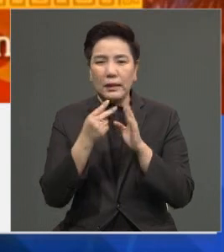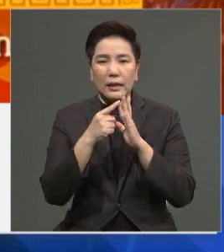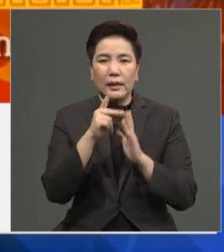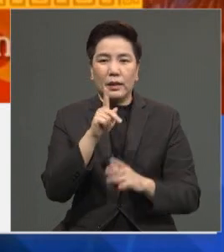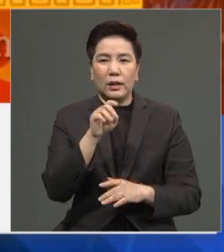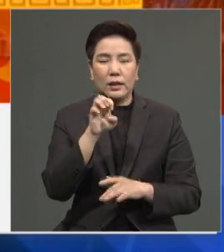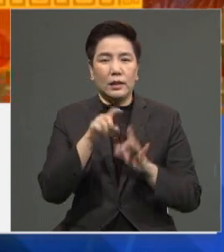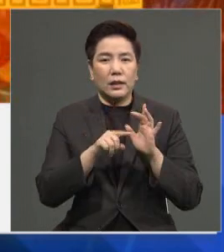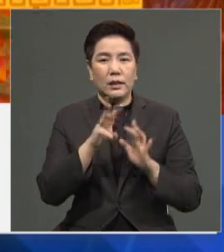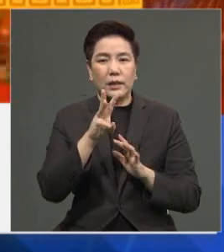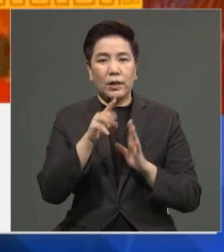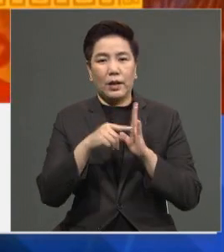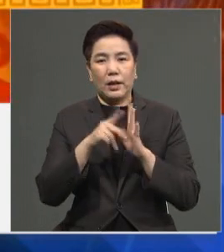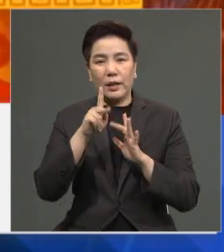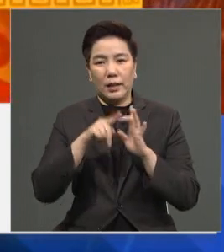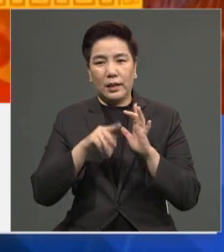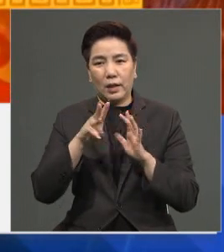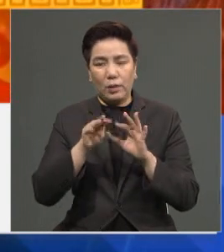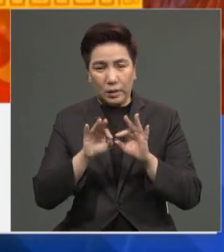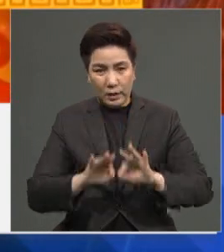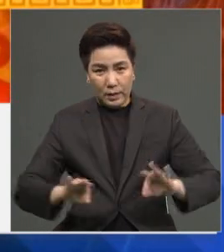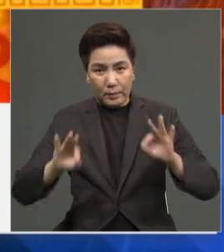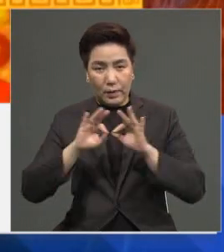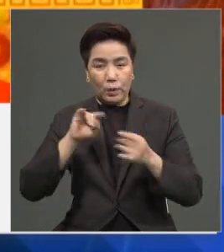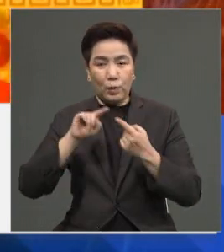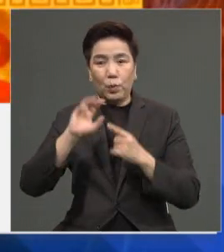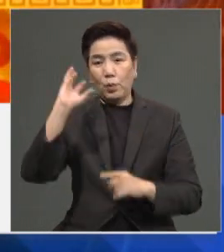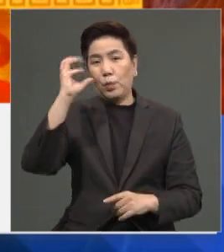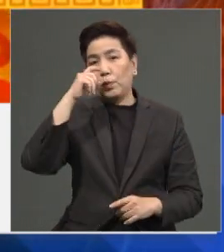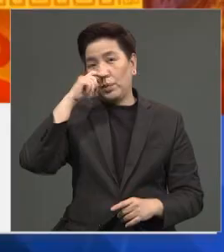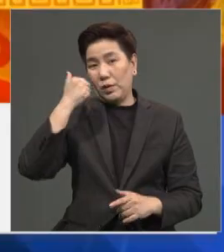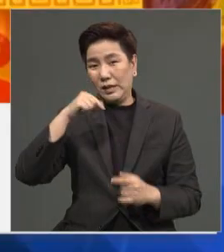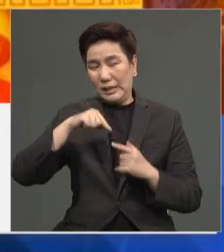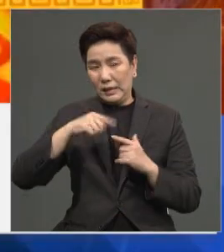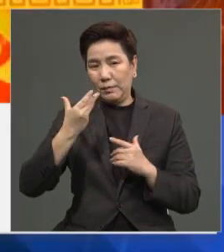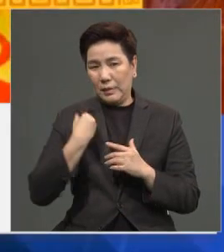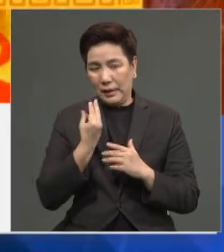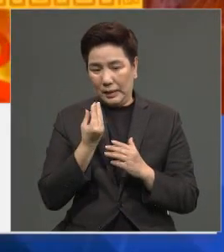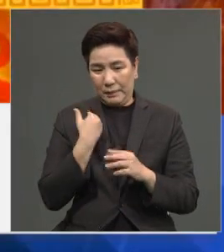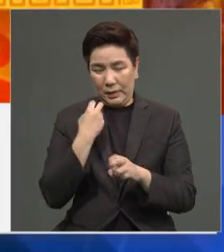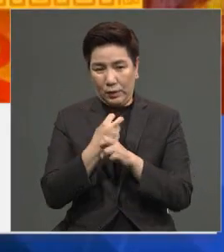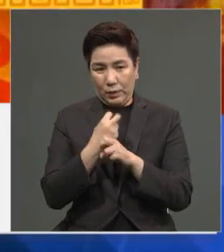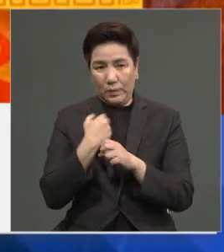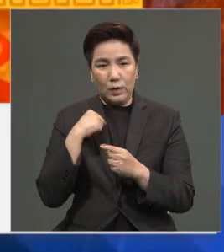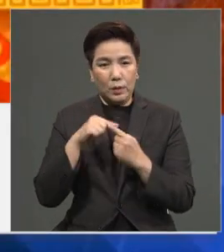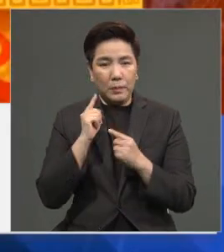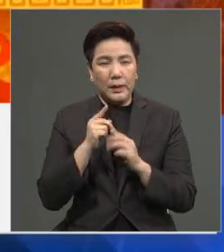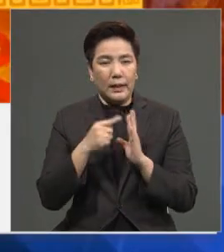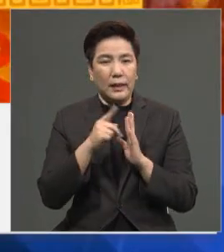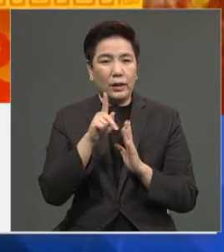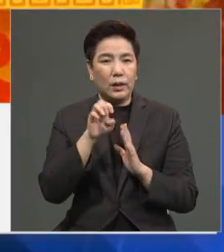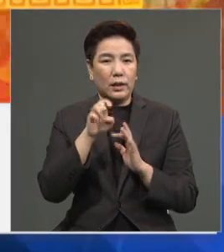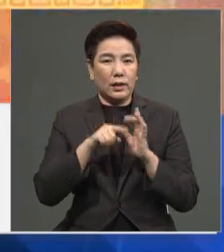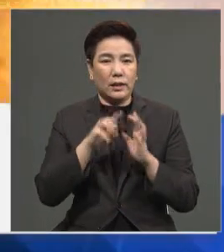ครับเป็นพระบรมสารีริกธาตุสำคัญของโลกใบนี้โลกเราเนี่ยนะครับมีพระบรมสารีริกธาตุที่เราเรียกกันว่าพระเขี้ยวแก้ว